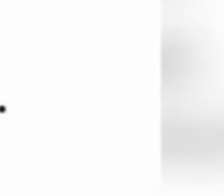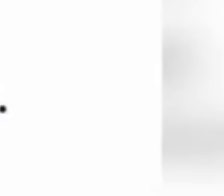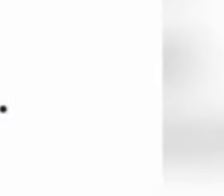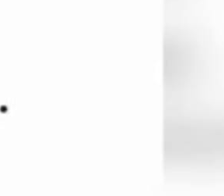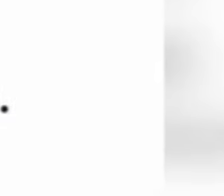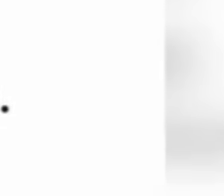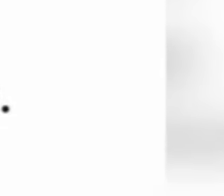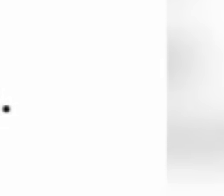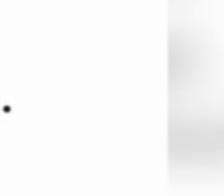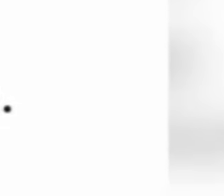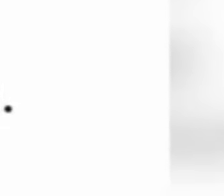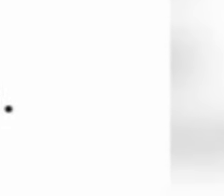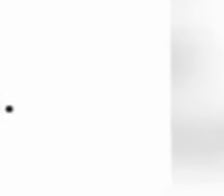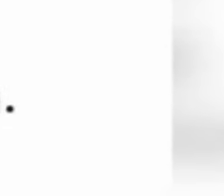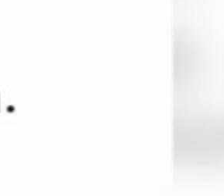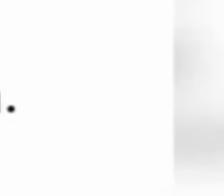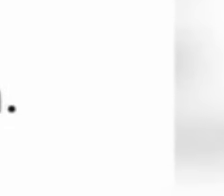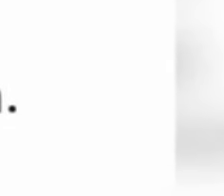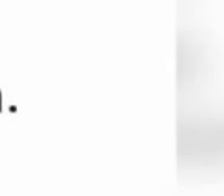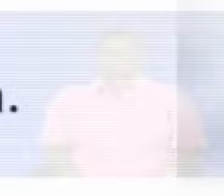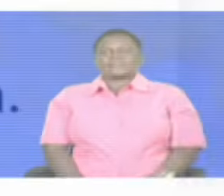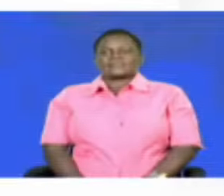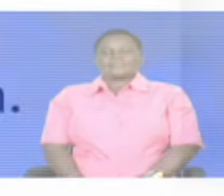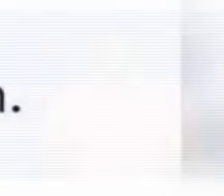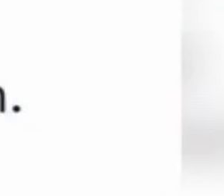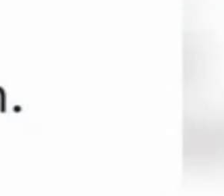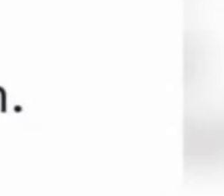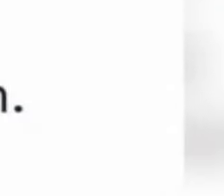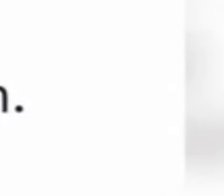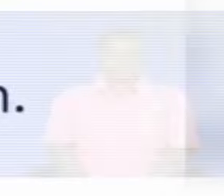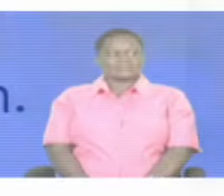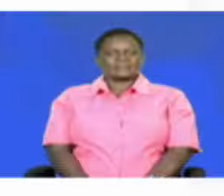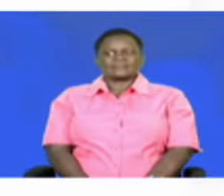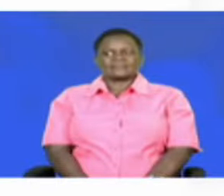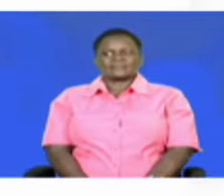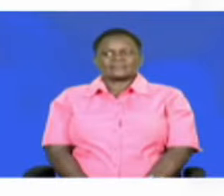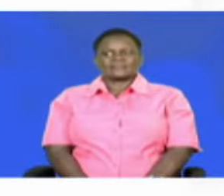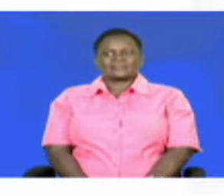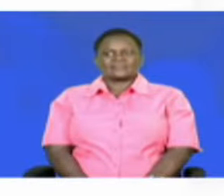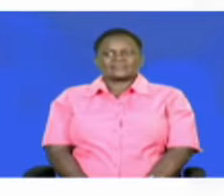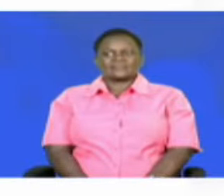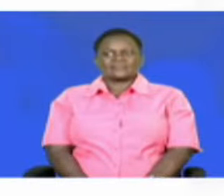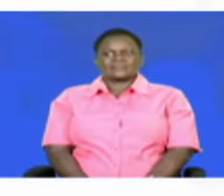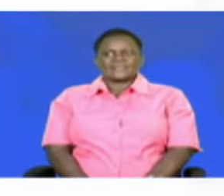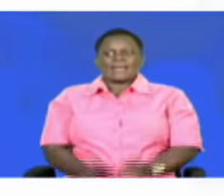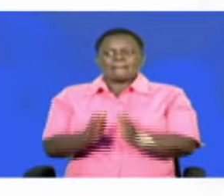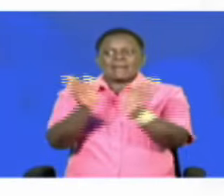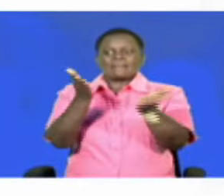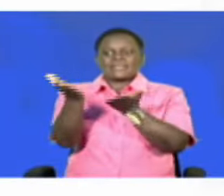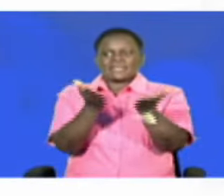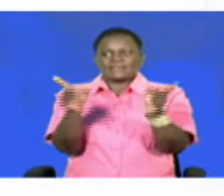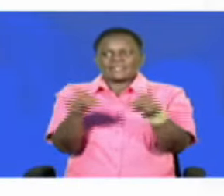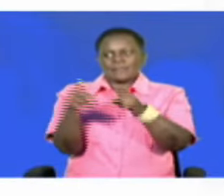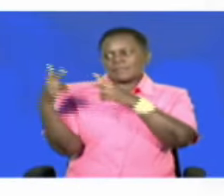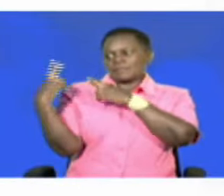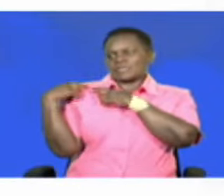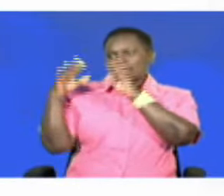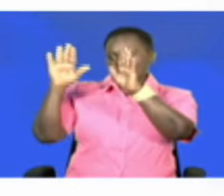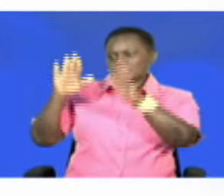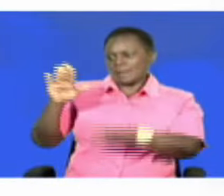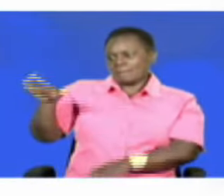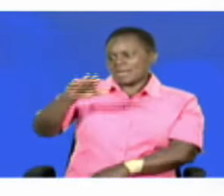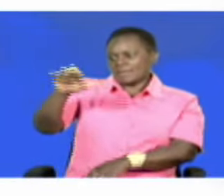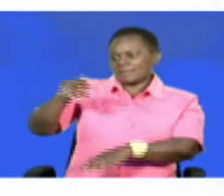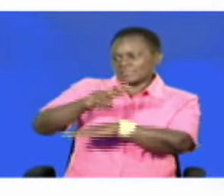baraza la mawaziri kuanzia Alhamisi, tunatambua umuhimu wa uadilifu katika utumishi wa umma na jukumu muhimu la bunge